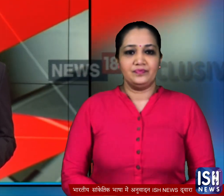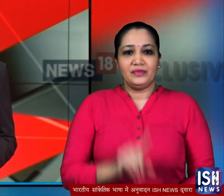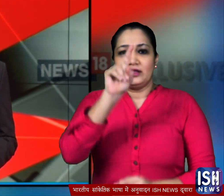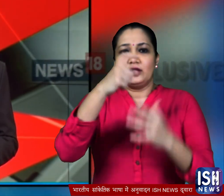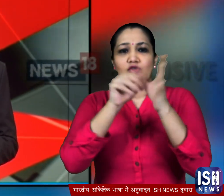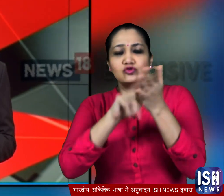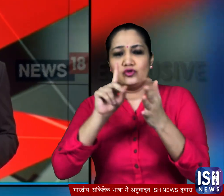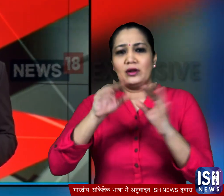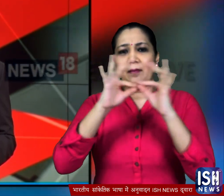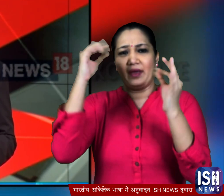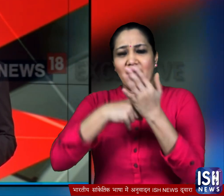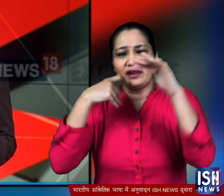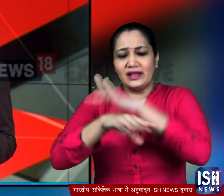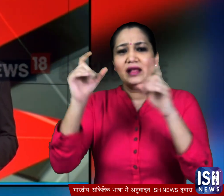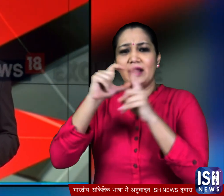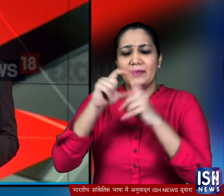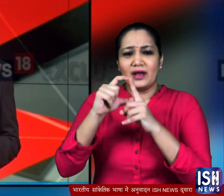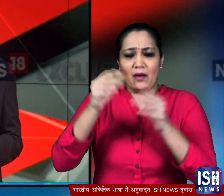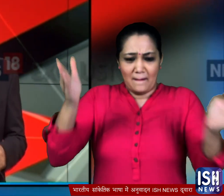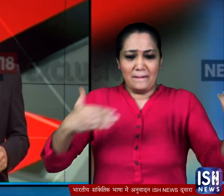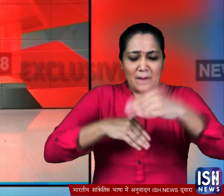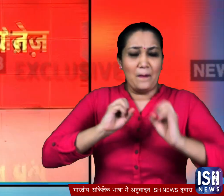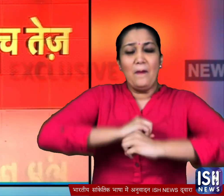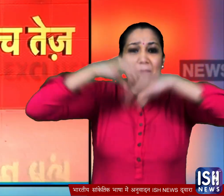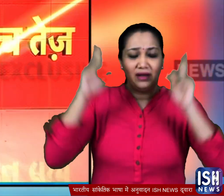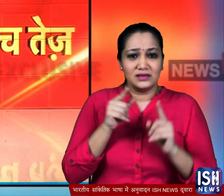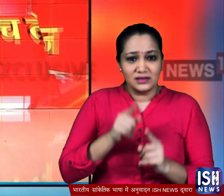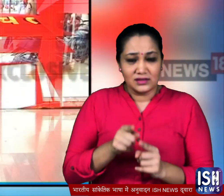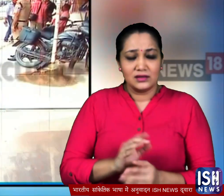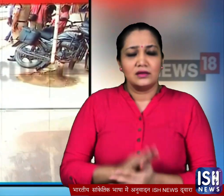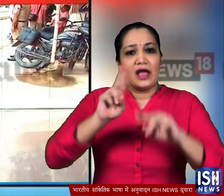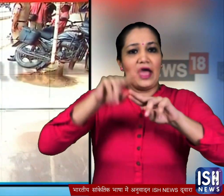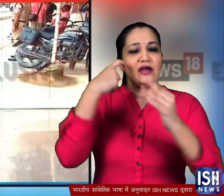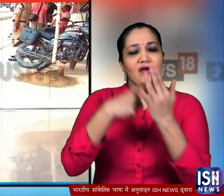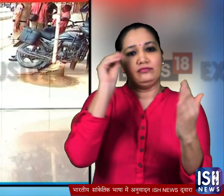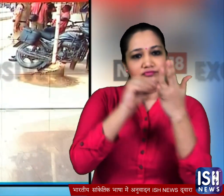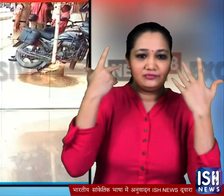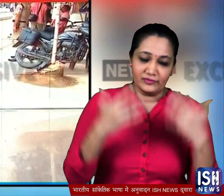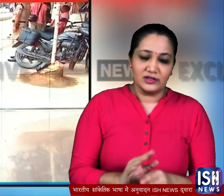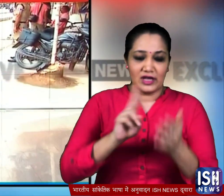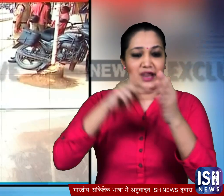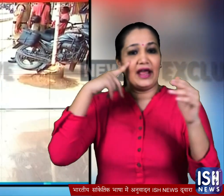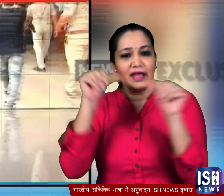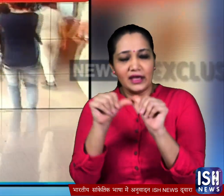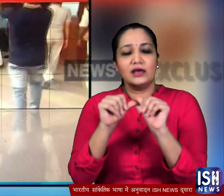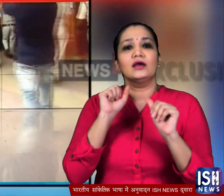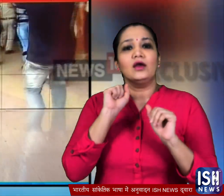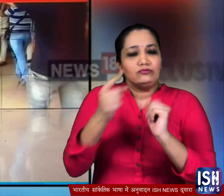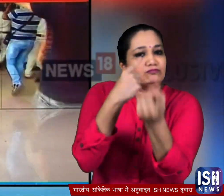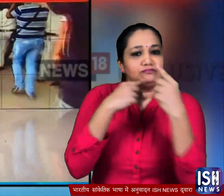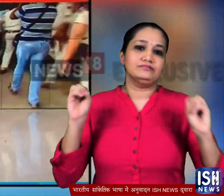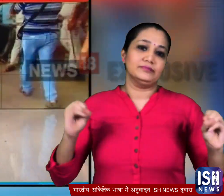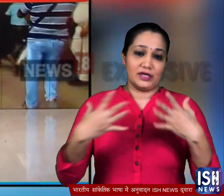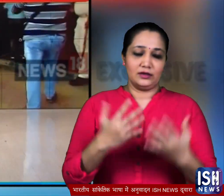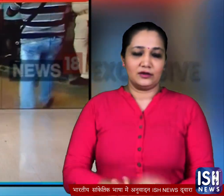को बिहार के दरभंगा रेलवे स्टेशन पर पार्सल में हुए ब्लास्ट मामले में एफआईआर दर्ज करते हुए एनआईए ने इसकी जांच शुरू कर